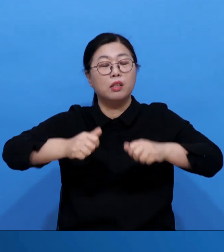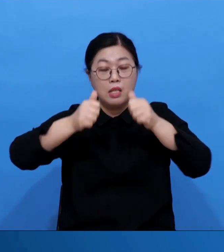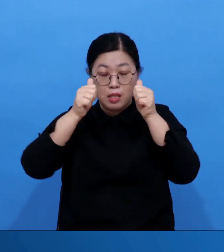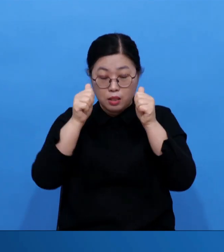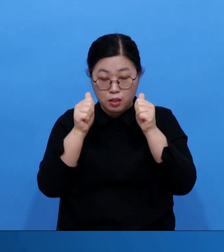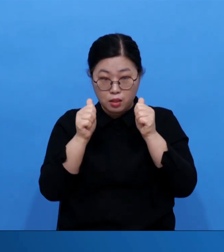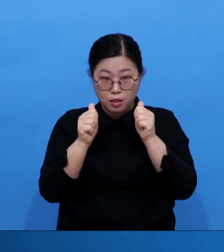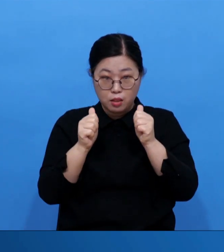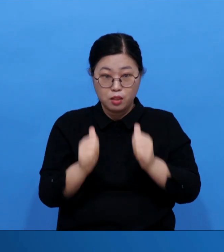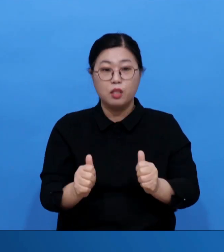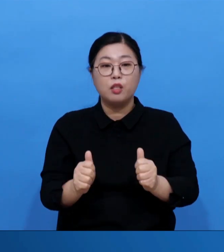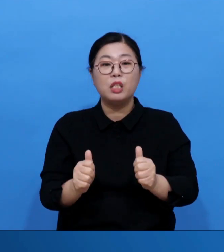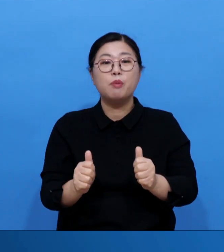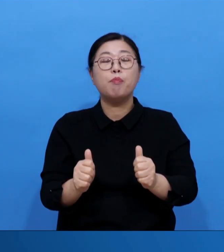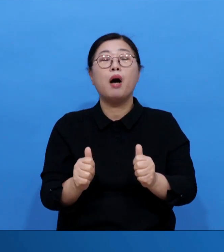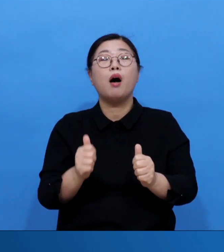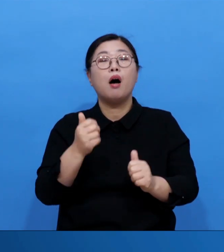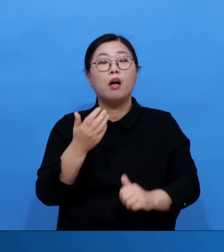세상